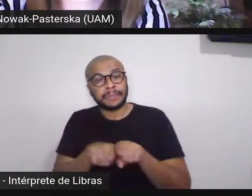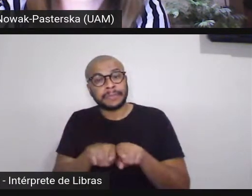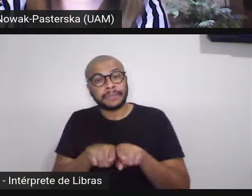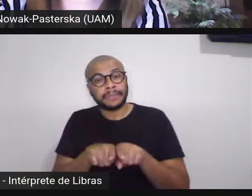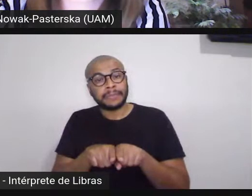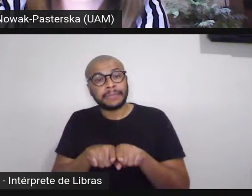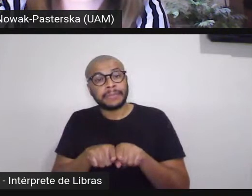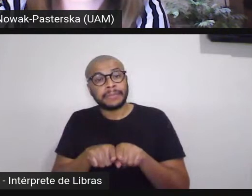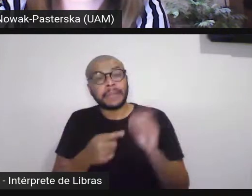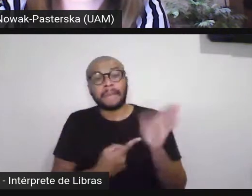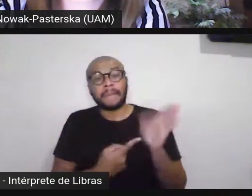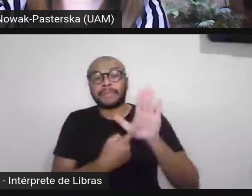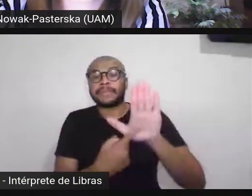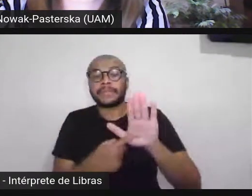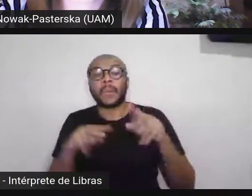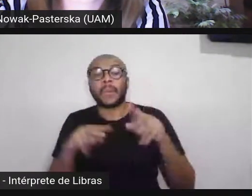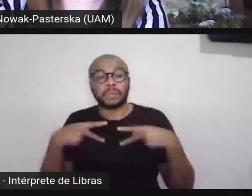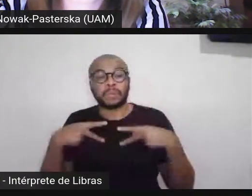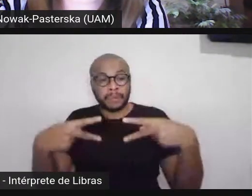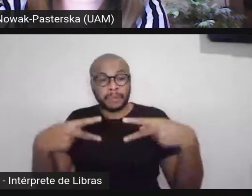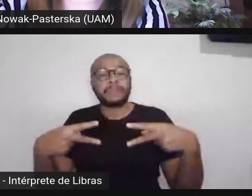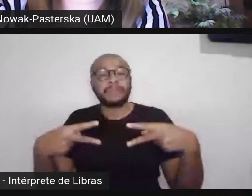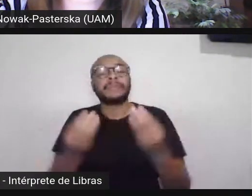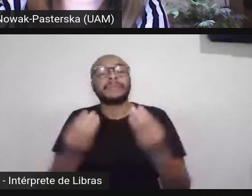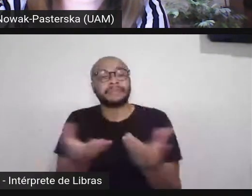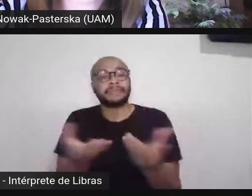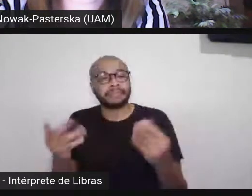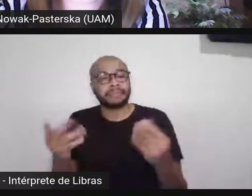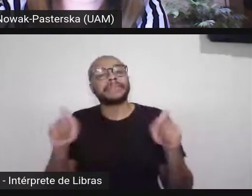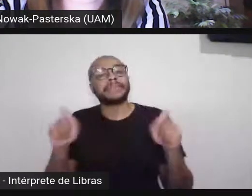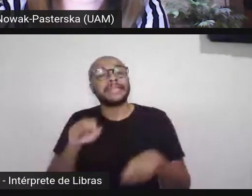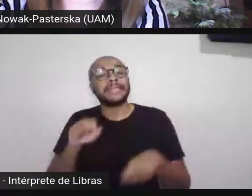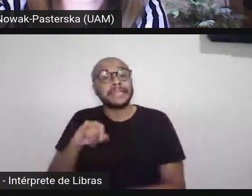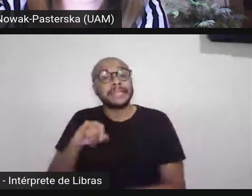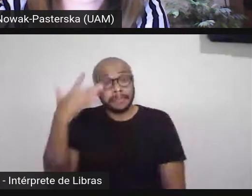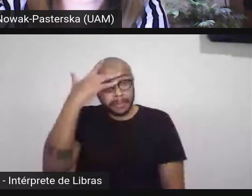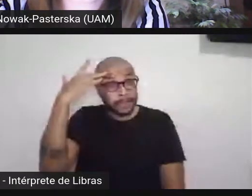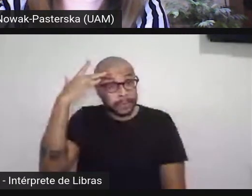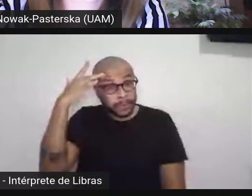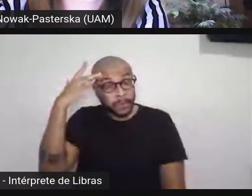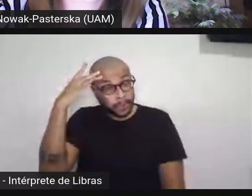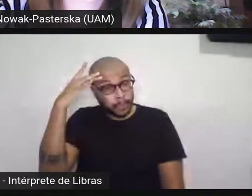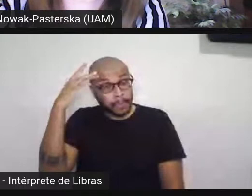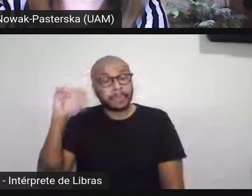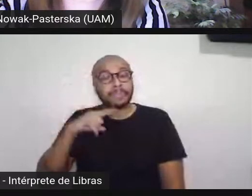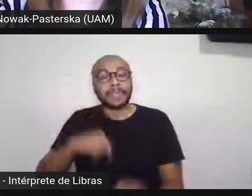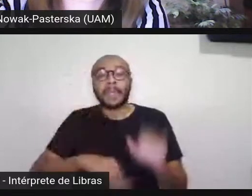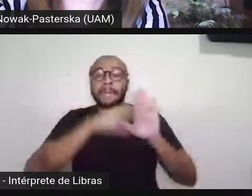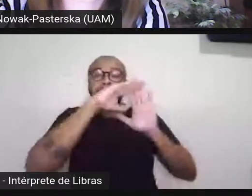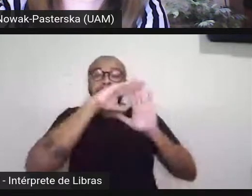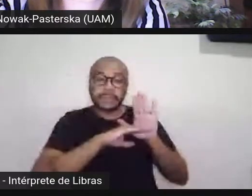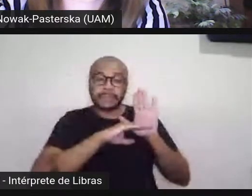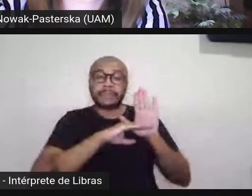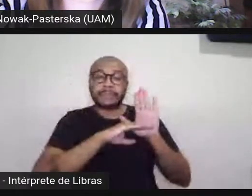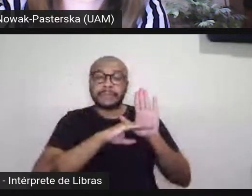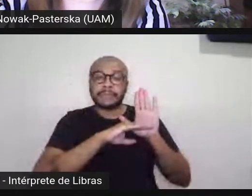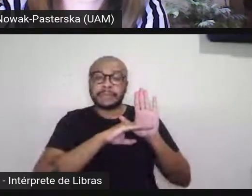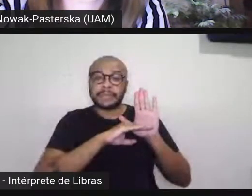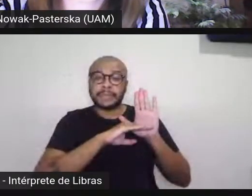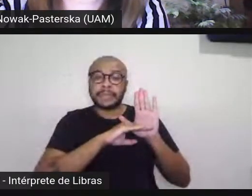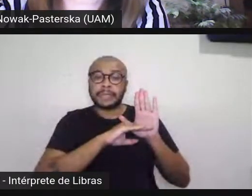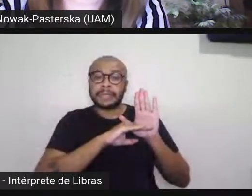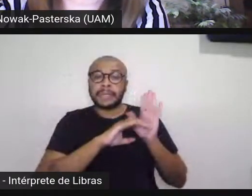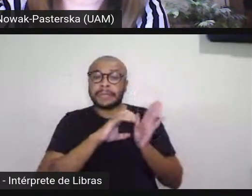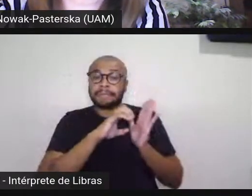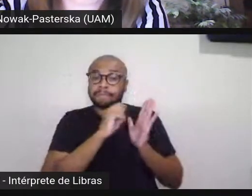a apresentação e os links que estão nela. Então, depois, as pessoas que preencheram a lista de presença, eu